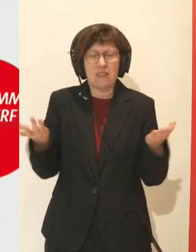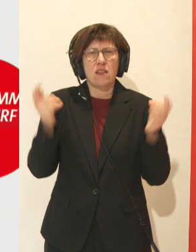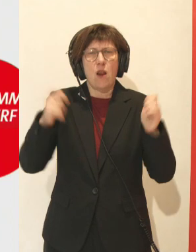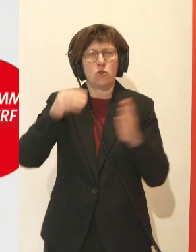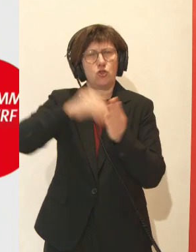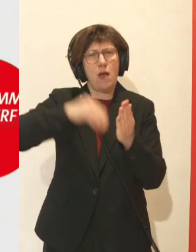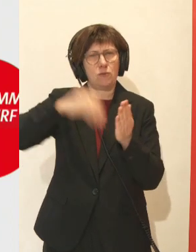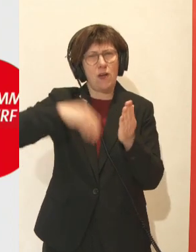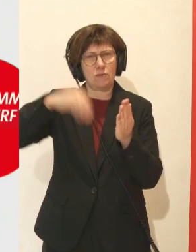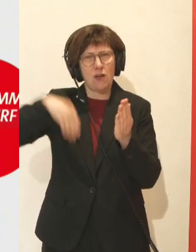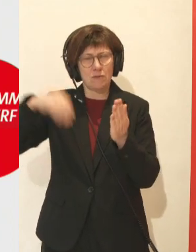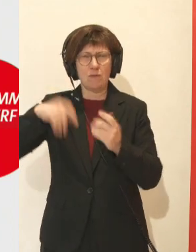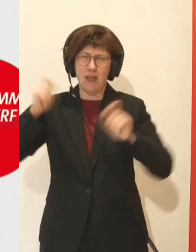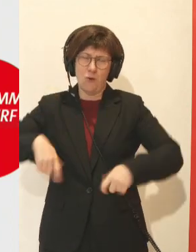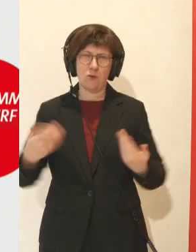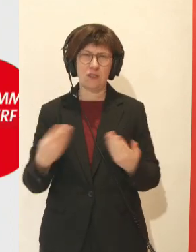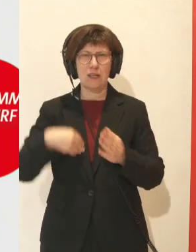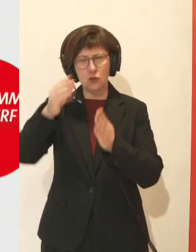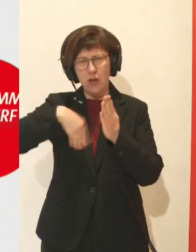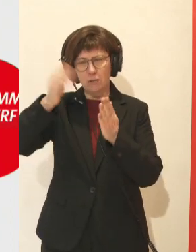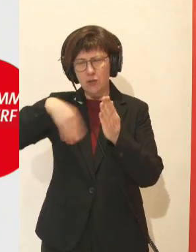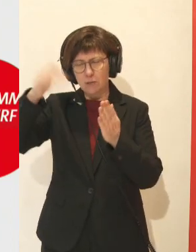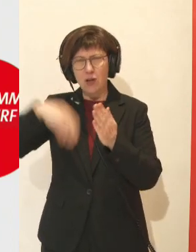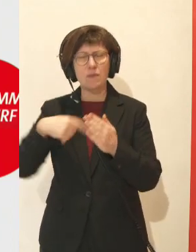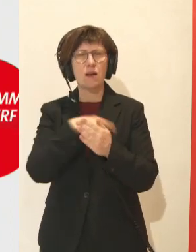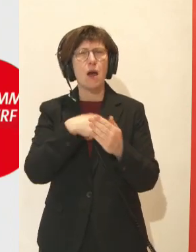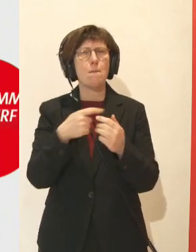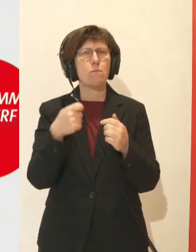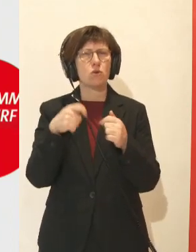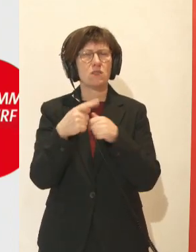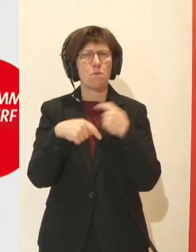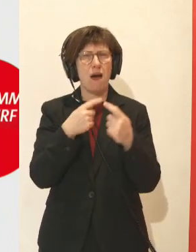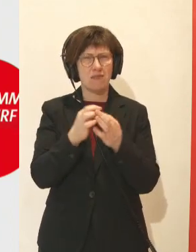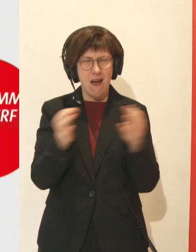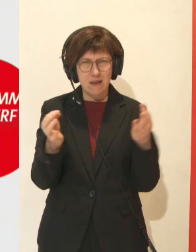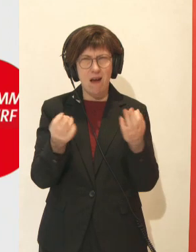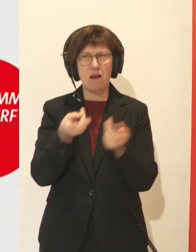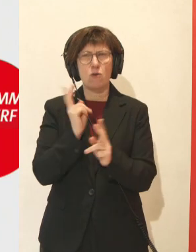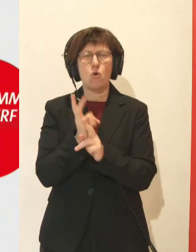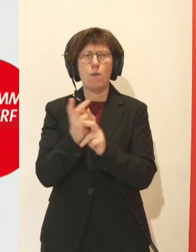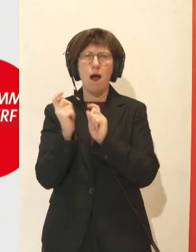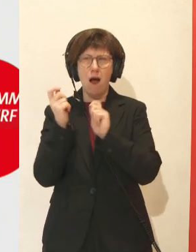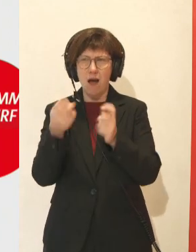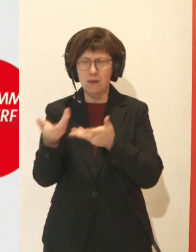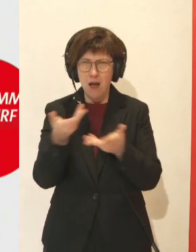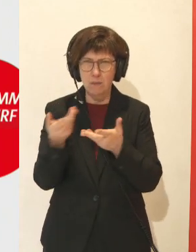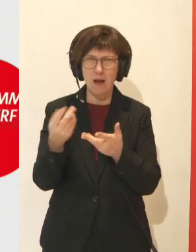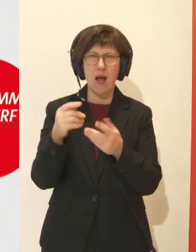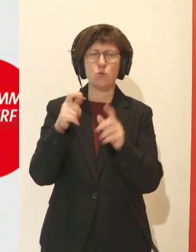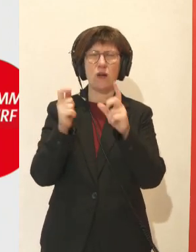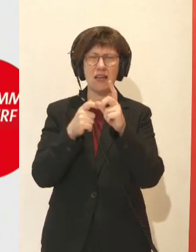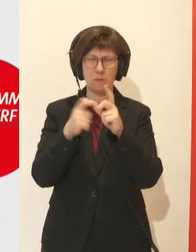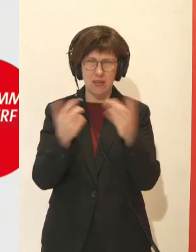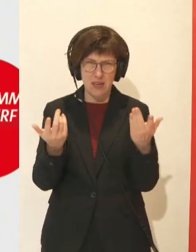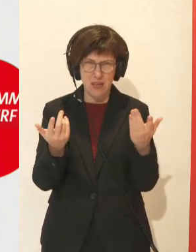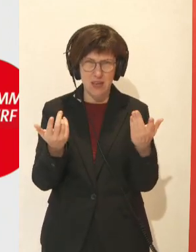zu schreiben. Also dann geht es wirklich los, dass wir schreiben. Dann kommt natürlich der Bundesparteitag am 9. Mai. Dann kommt die normale Antragsberatung in der SPD, also